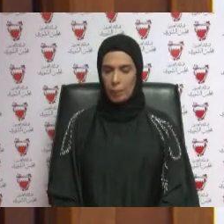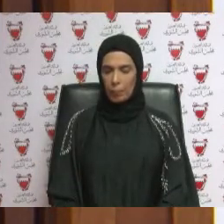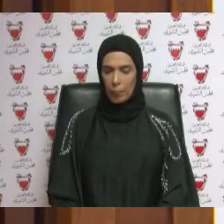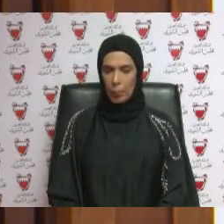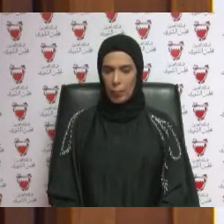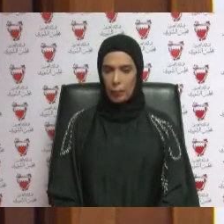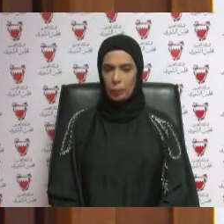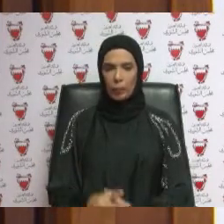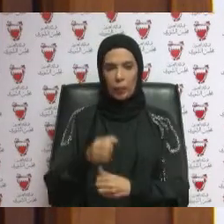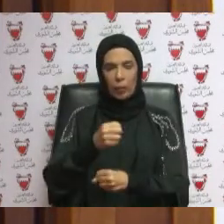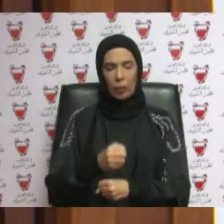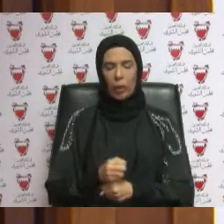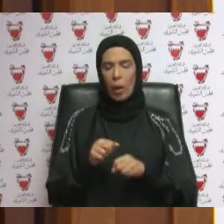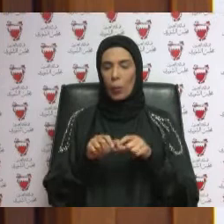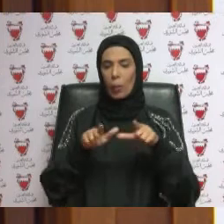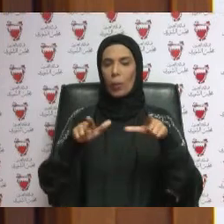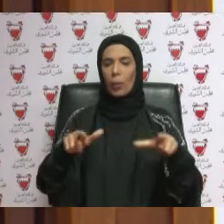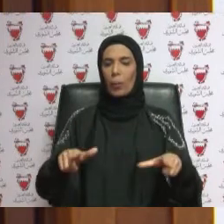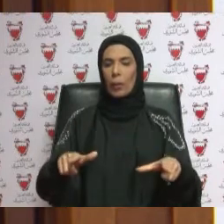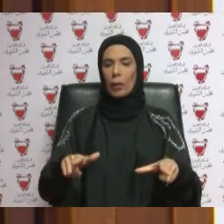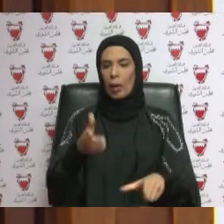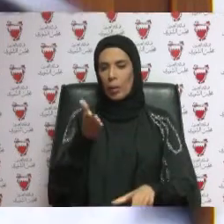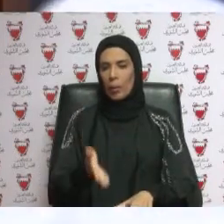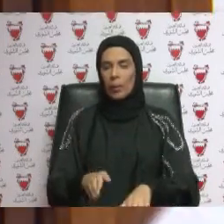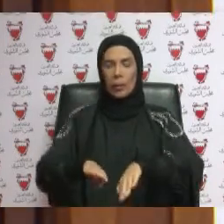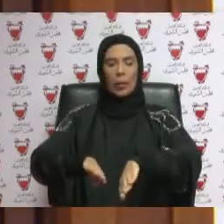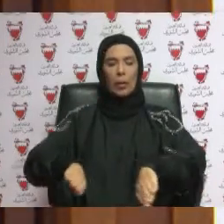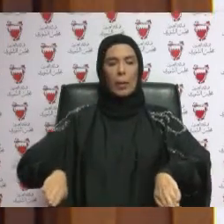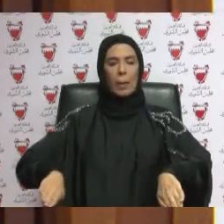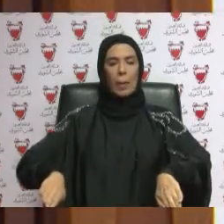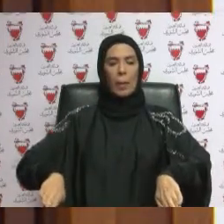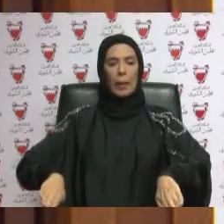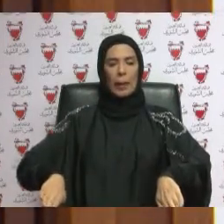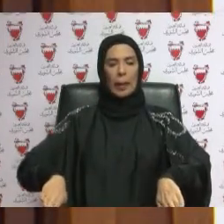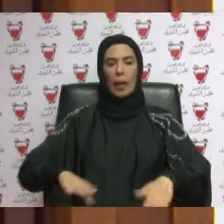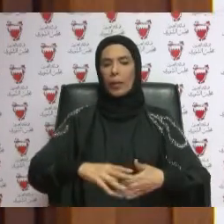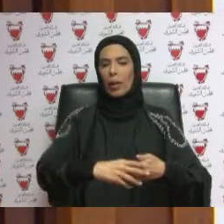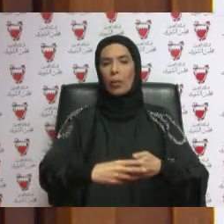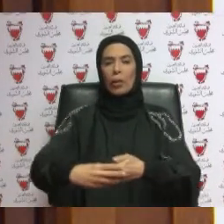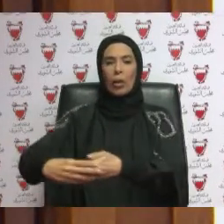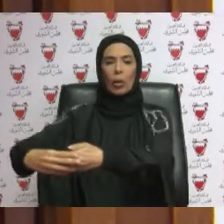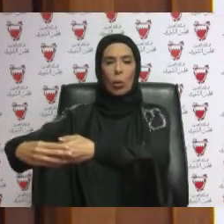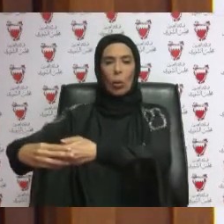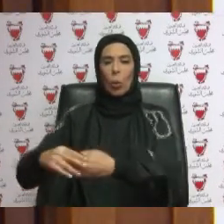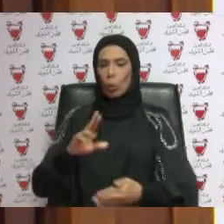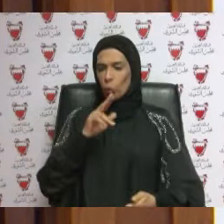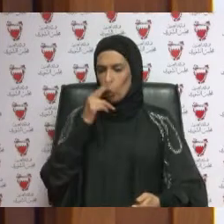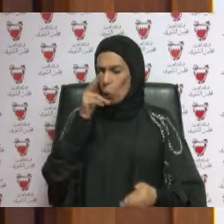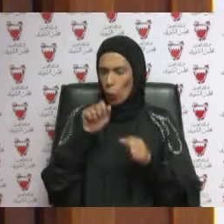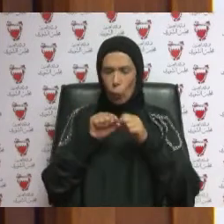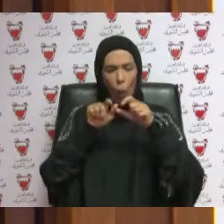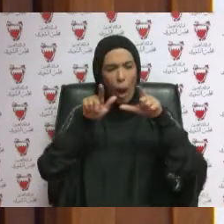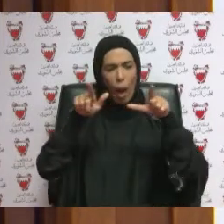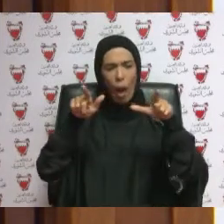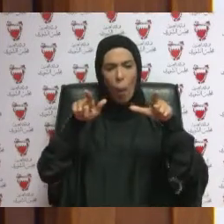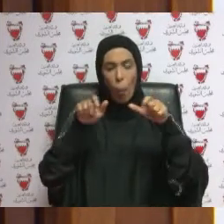دائما ننتظره في هذا الخطاب هو الأحكام، بما معناه الأحكام التوجيهية، بماذا نسلط عليه الضوء في